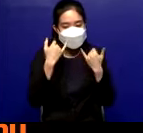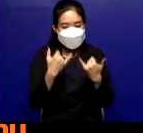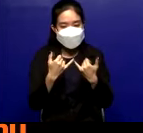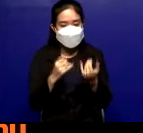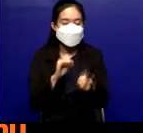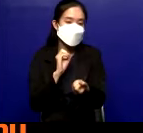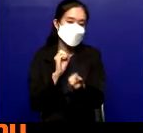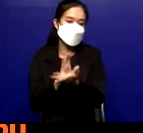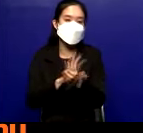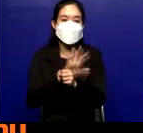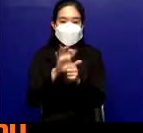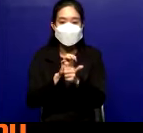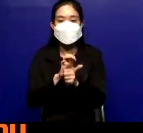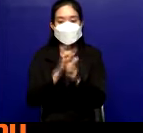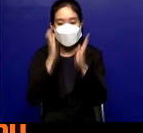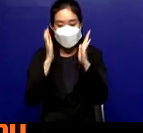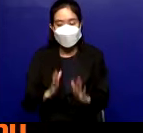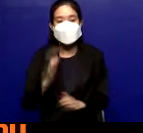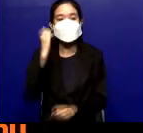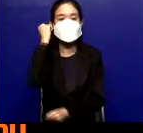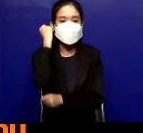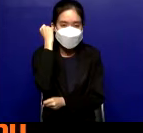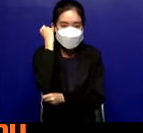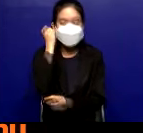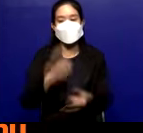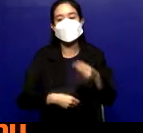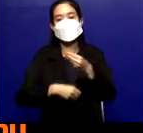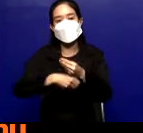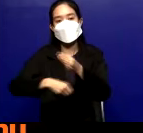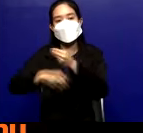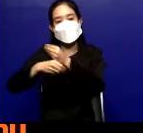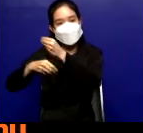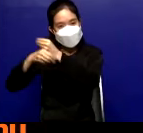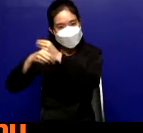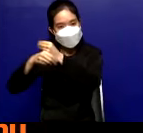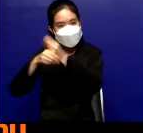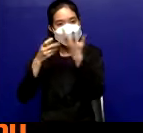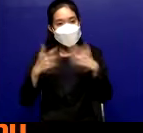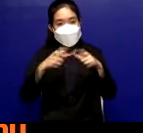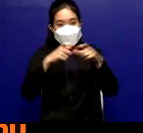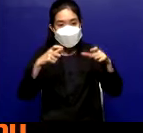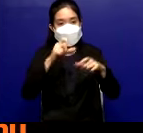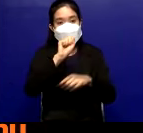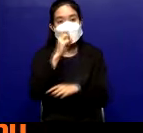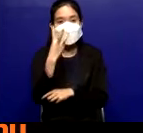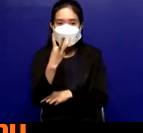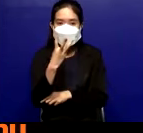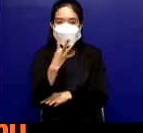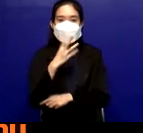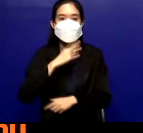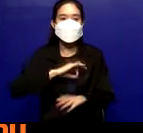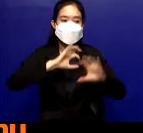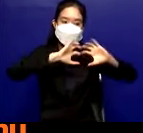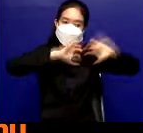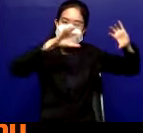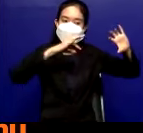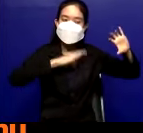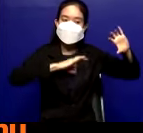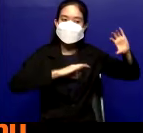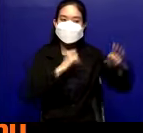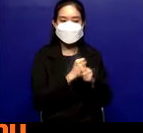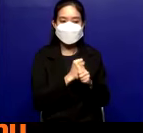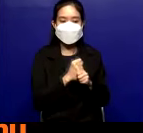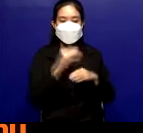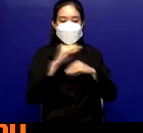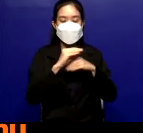ดและโครงการบัตรสวัสดิการแห่งรัฐเนี่ยก็เป็นโครงการที่รัฐบาลเองภูมิอกภูมิใจนักหนาไม่ใช่หรอคะว่